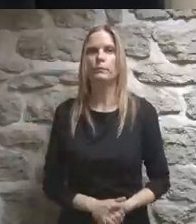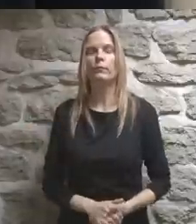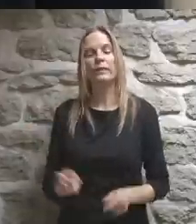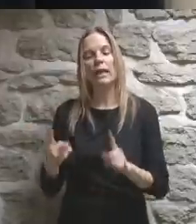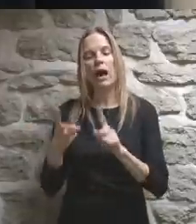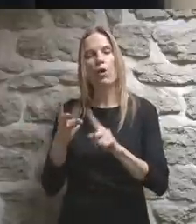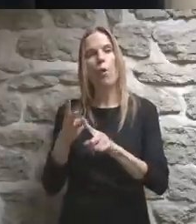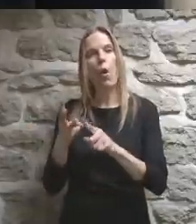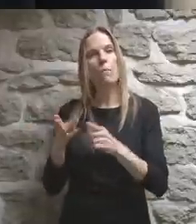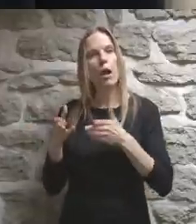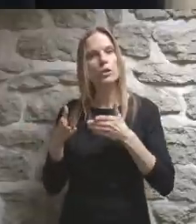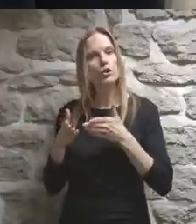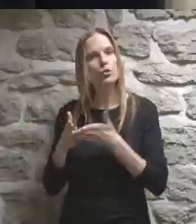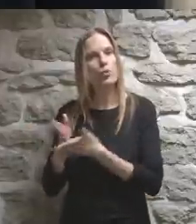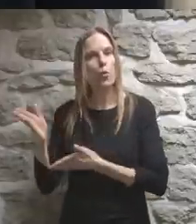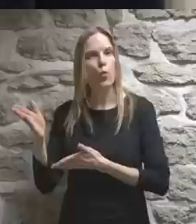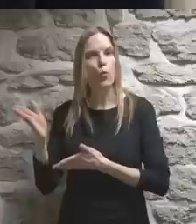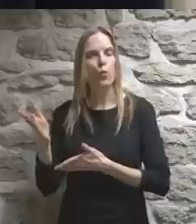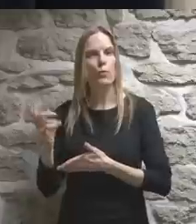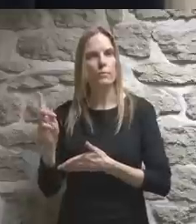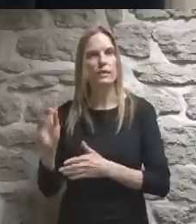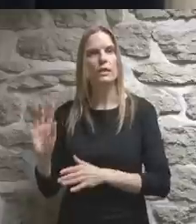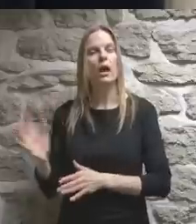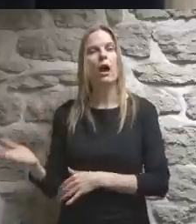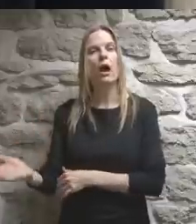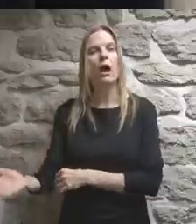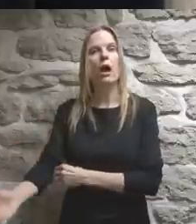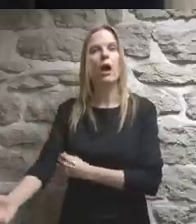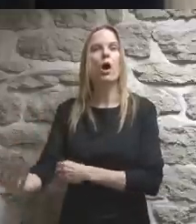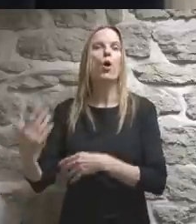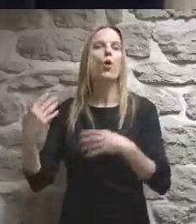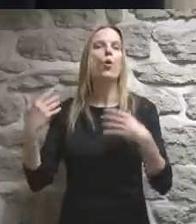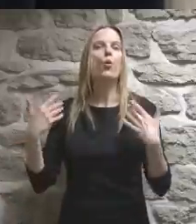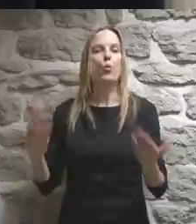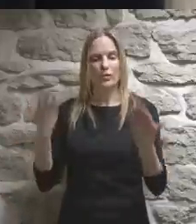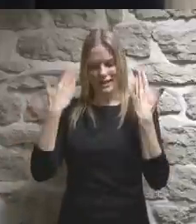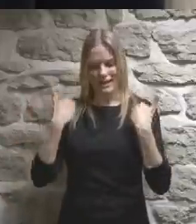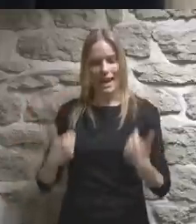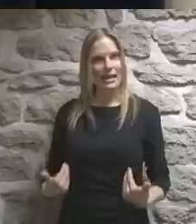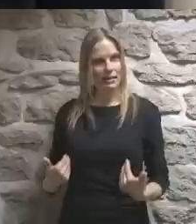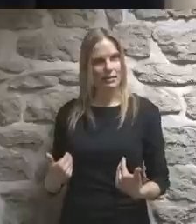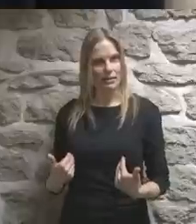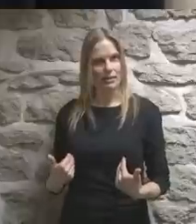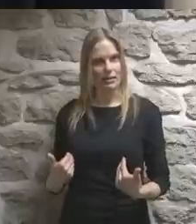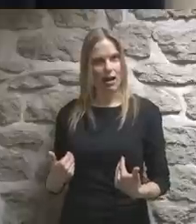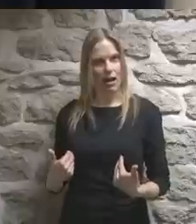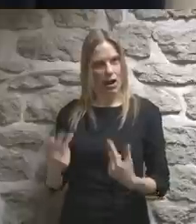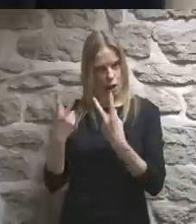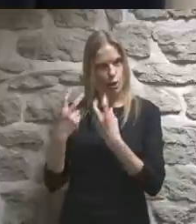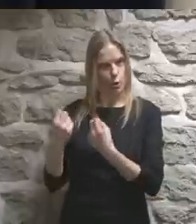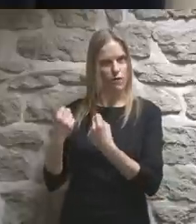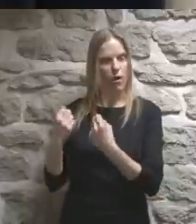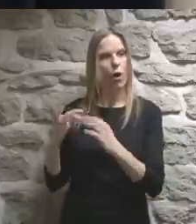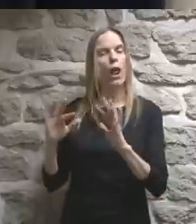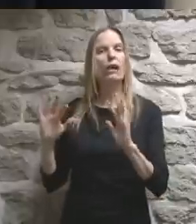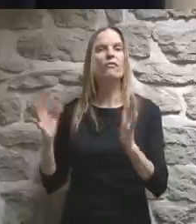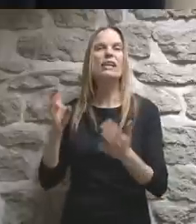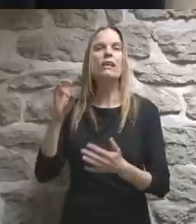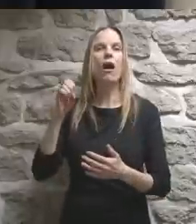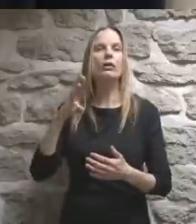Kolmas suund on see, et kuidas enda julgeolekut ehk NATO idatiiva